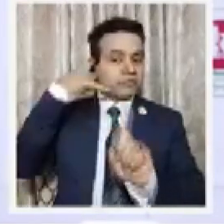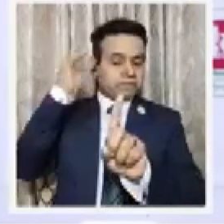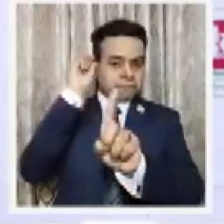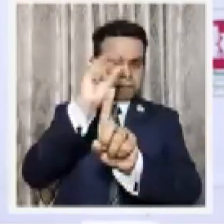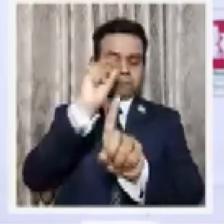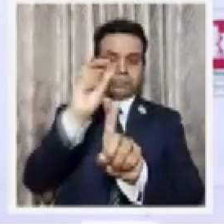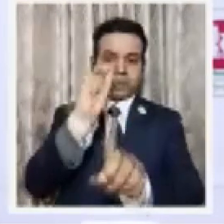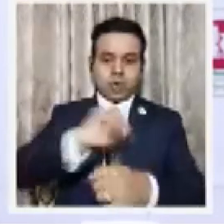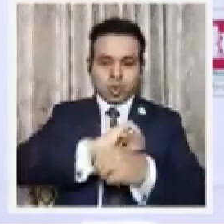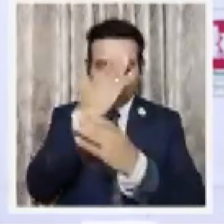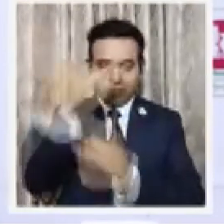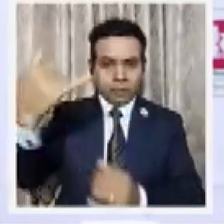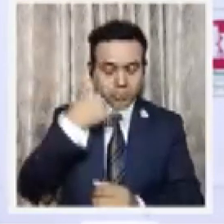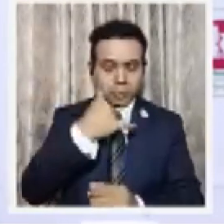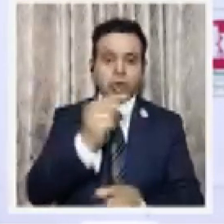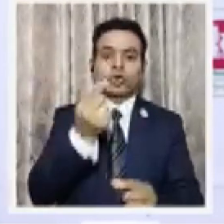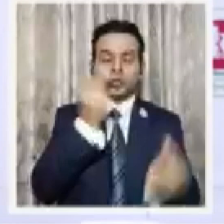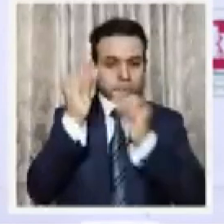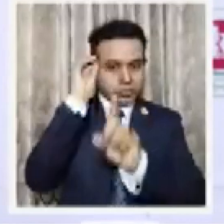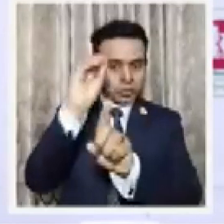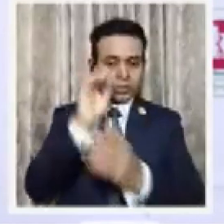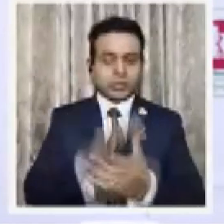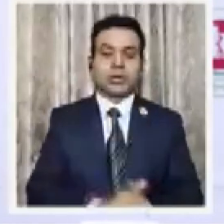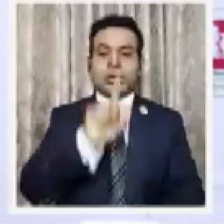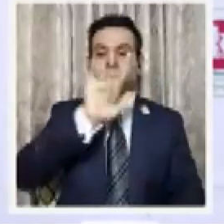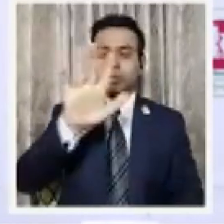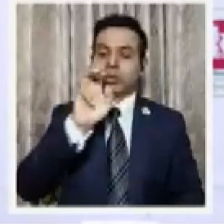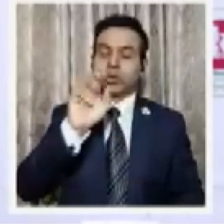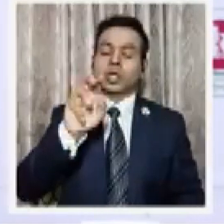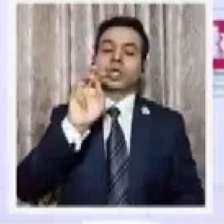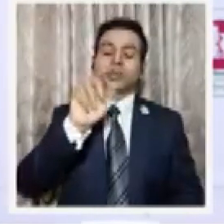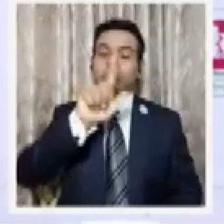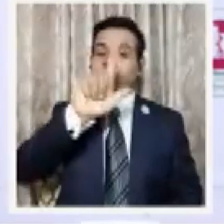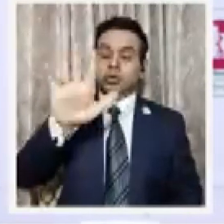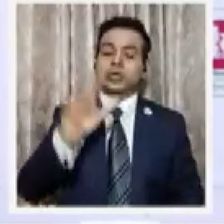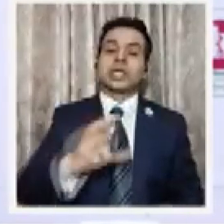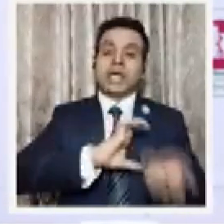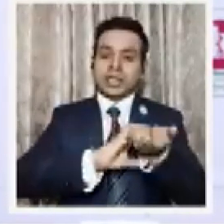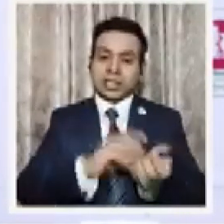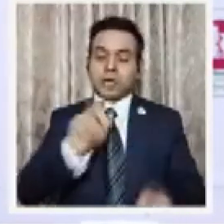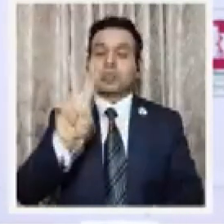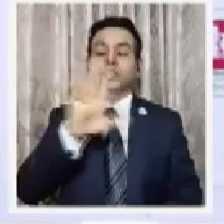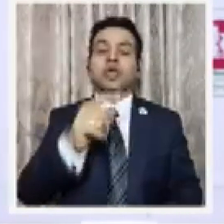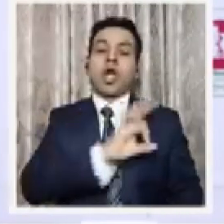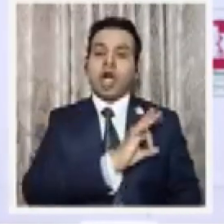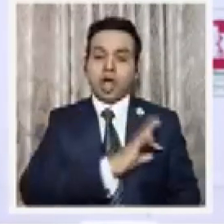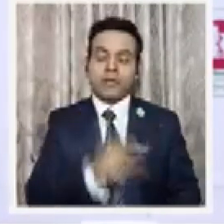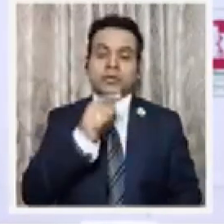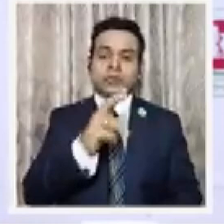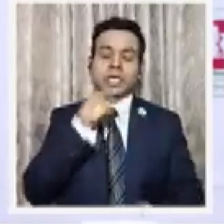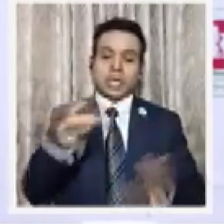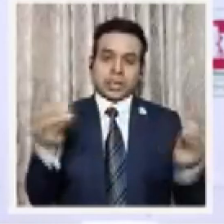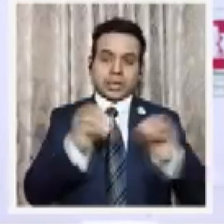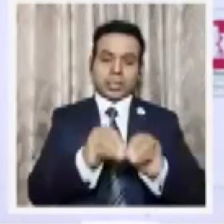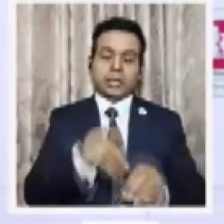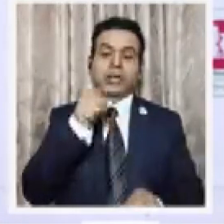সেন্টারে 100 জন মেডিকেল ডাক্তার ও হেলথ অফিসার প্রতিদিন সেবাটি বাস্তবায়নে নিয়োজিত আছেন। 75 জন মেডিকেল ডাক্তার,